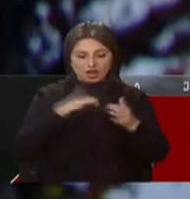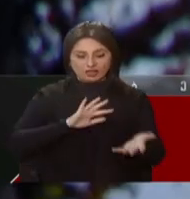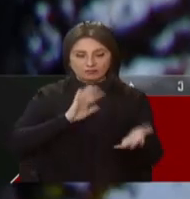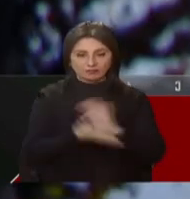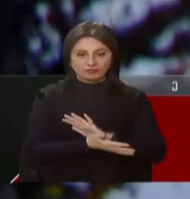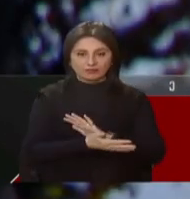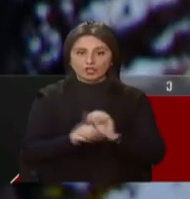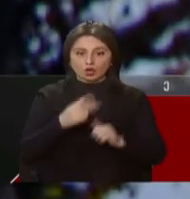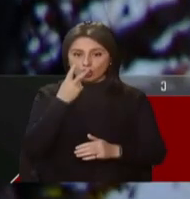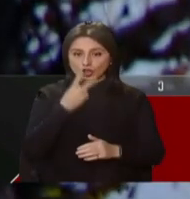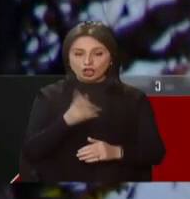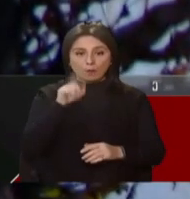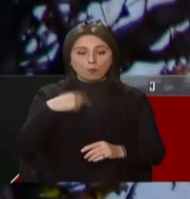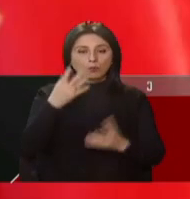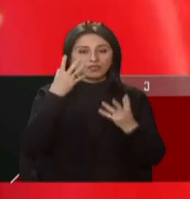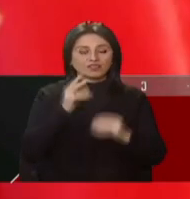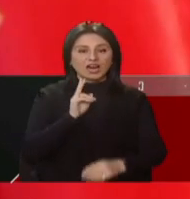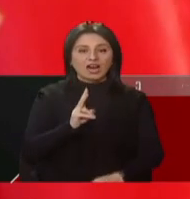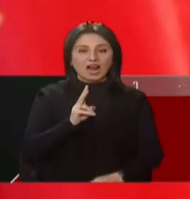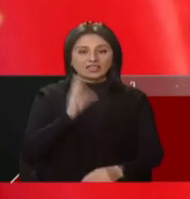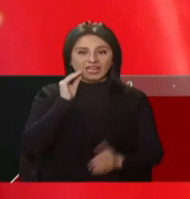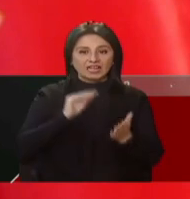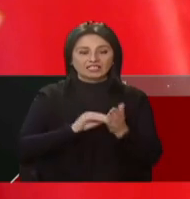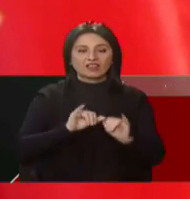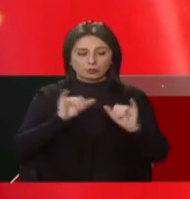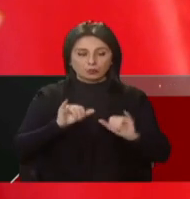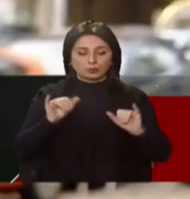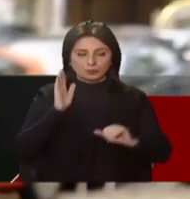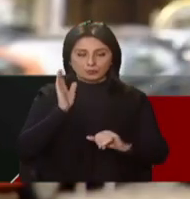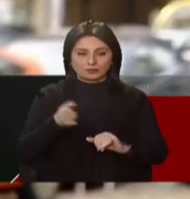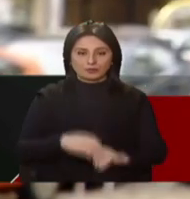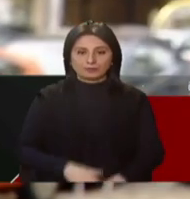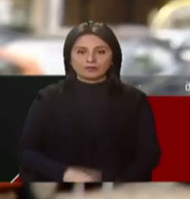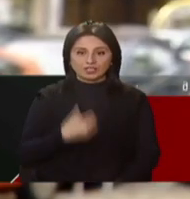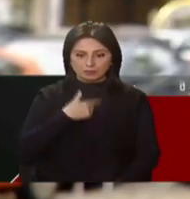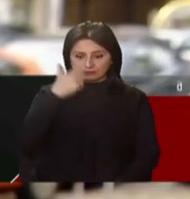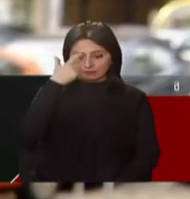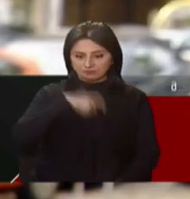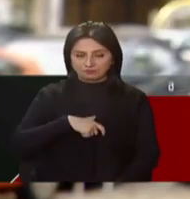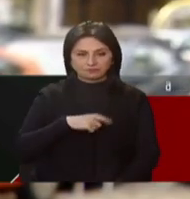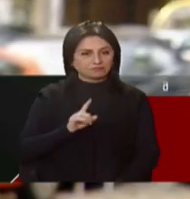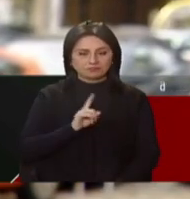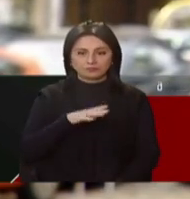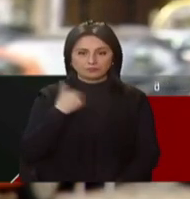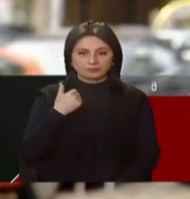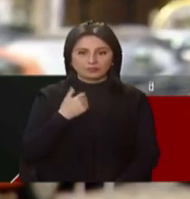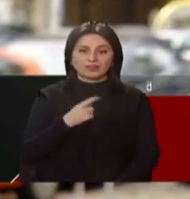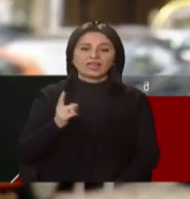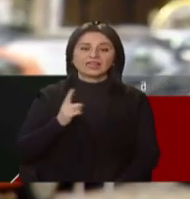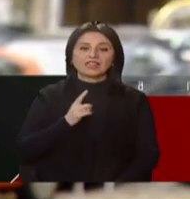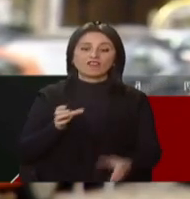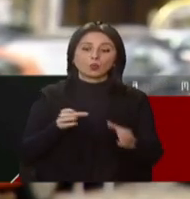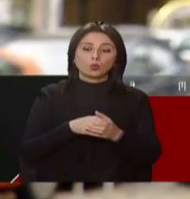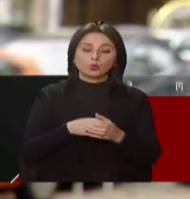გადაწყვეტილებას გადახედოს, როგორც ჩანს, მომდევნო დღეებში კანდიდატების რიცხვი გაიზრდება. Chem taws me ar ganvikhilav, tumsa davelodebi